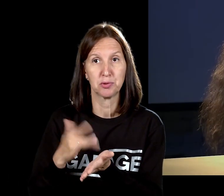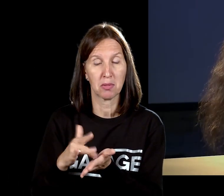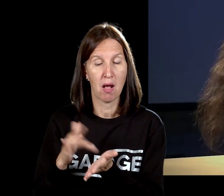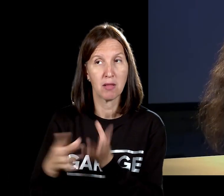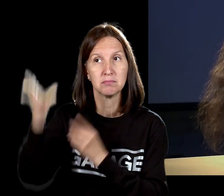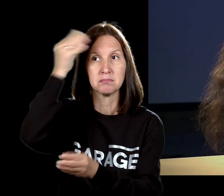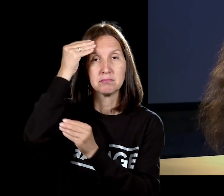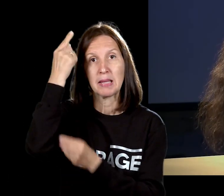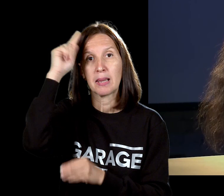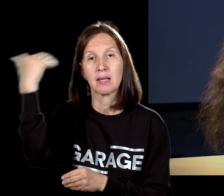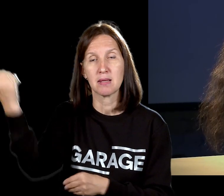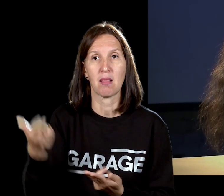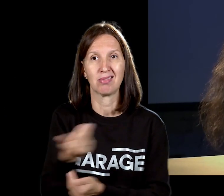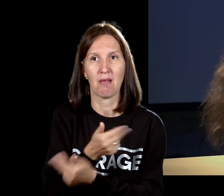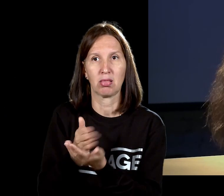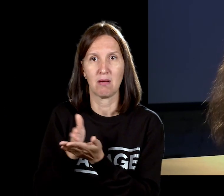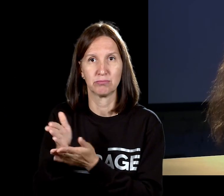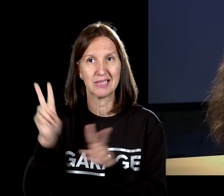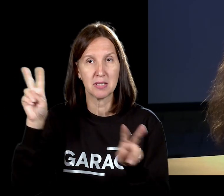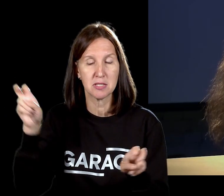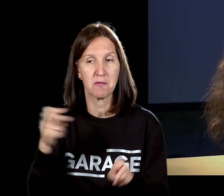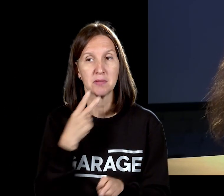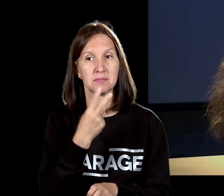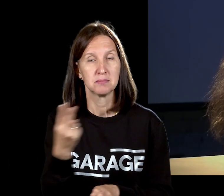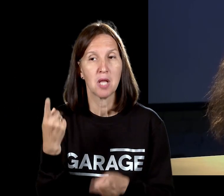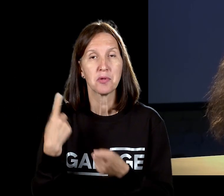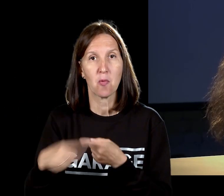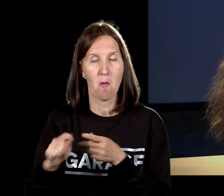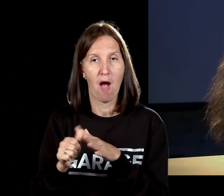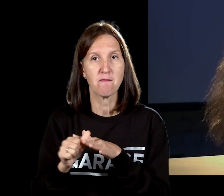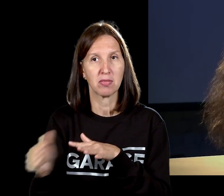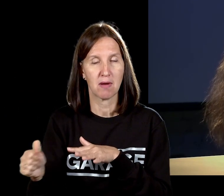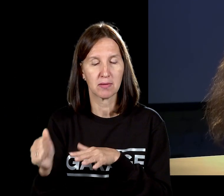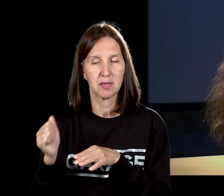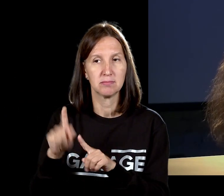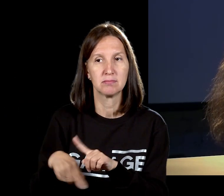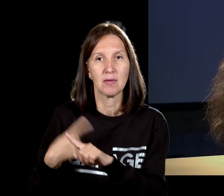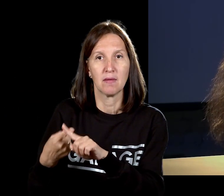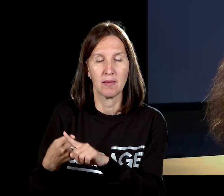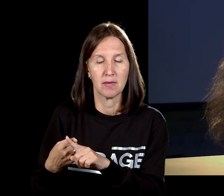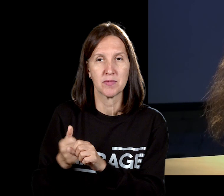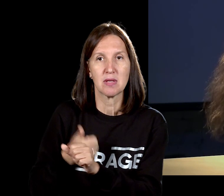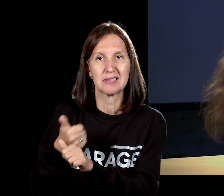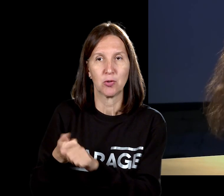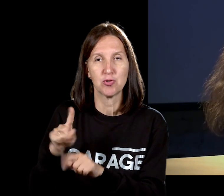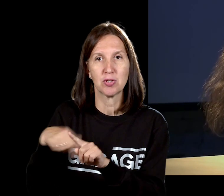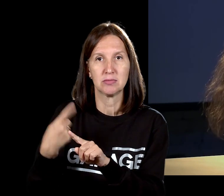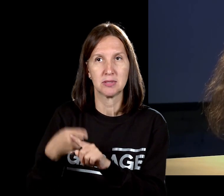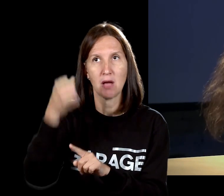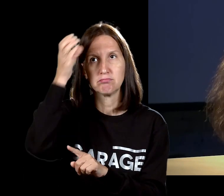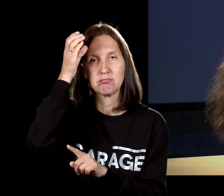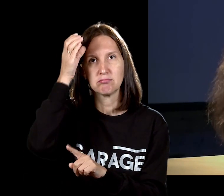идеями дадаистов, знакомится с каким-то, как бы, другим авангардом, следующим за очень академическим, на